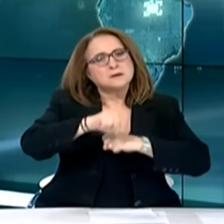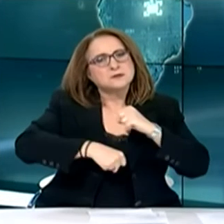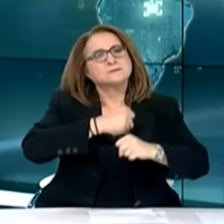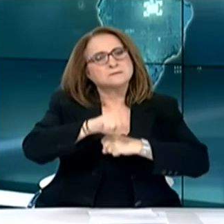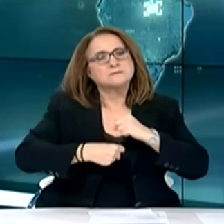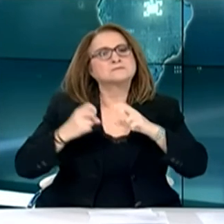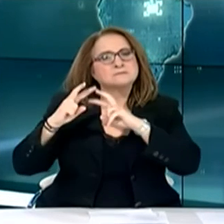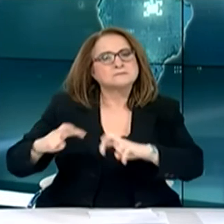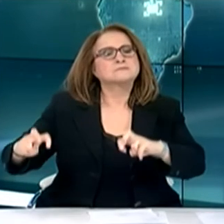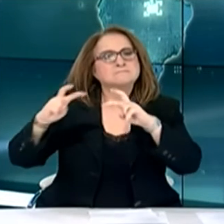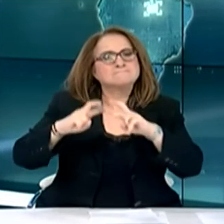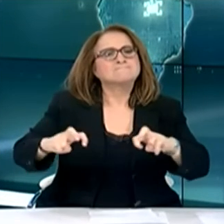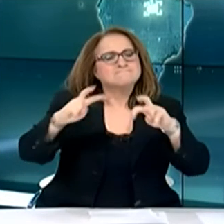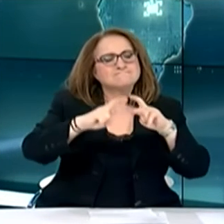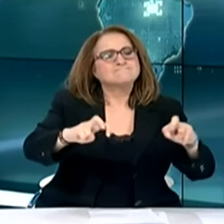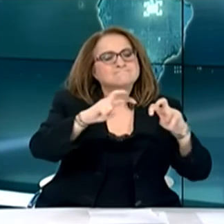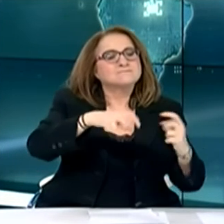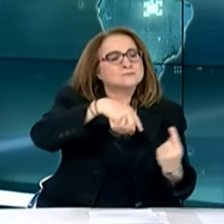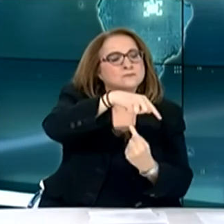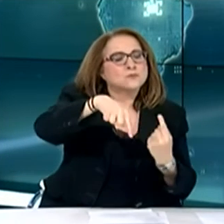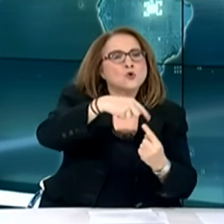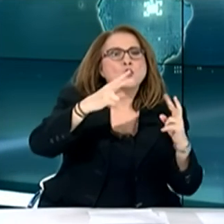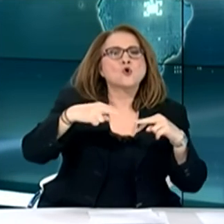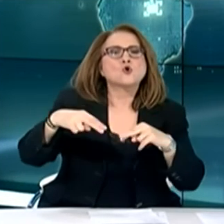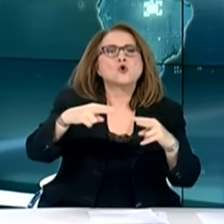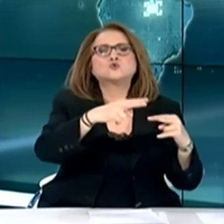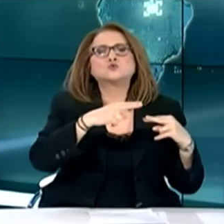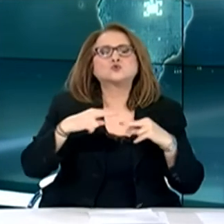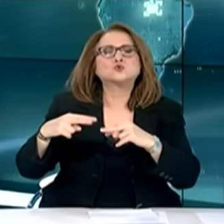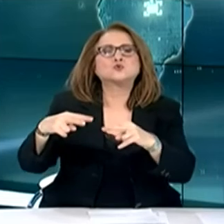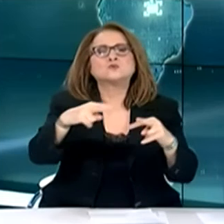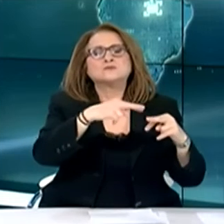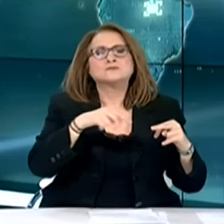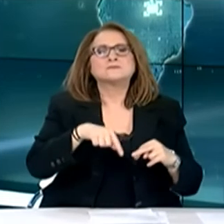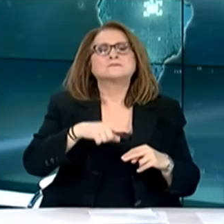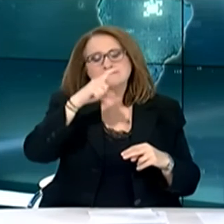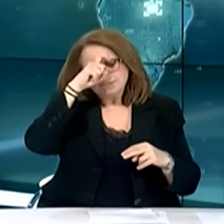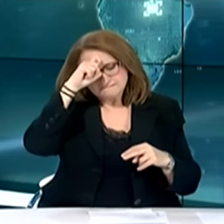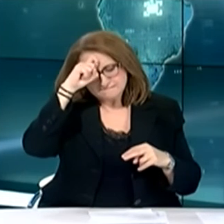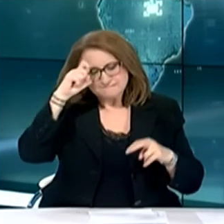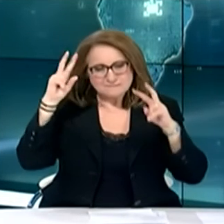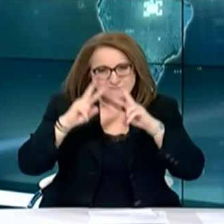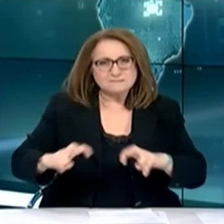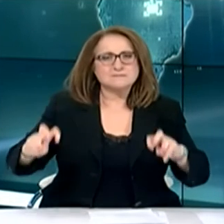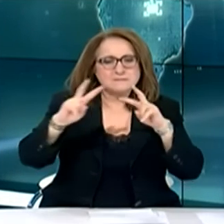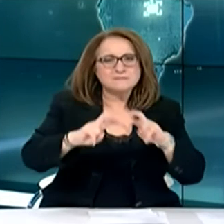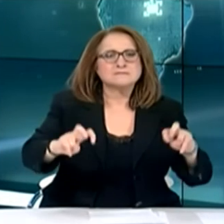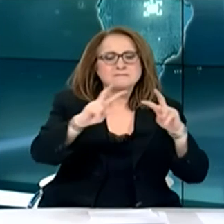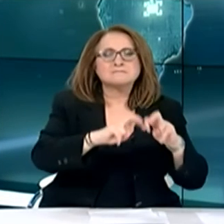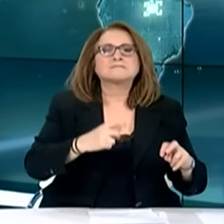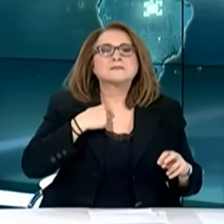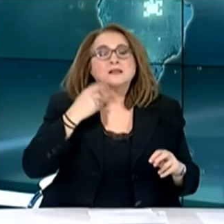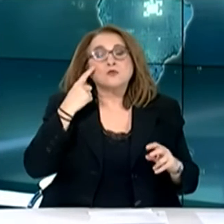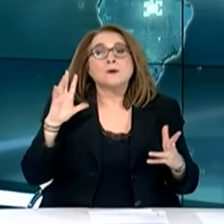Ξέρουμε ότι αυτή η διαδικασία της εξαντλητικής κυκλάτησης έχει οδηγήσει σε μια μείωση ή μια μη δραματική αύξηση